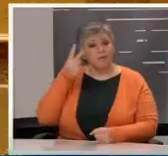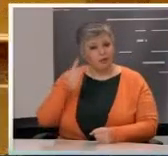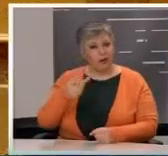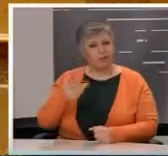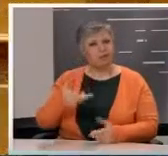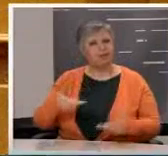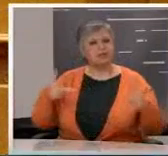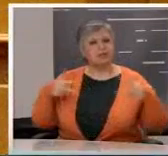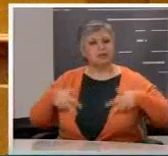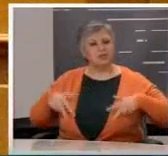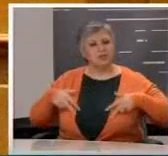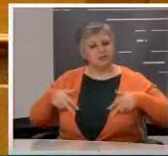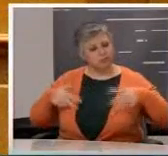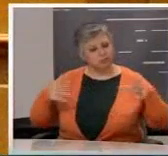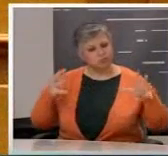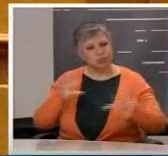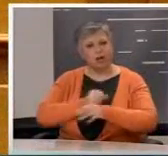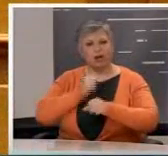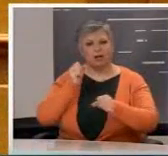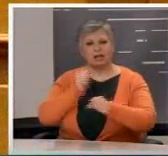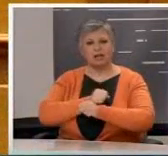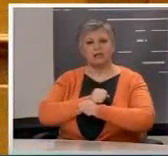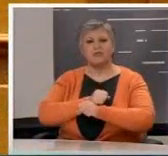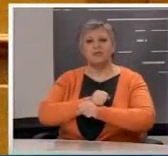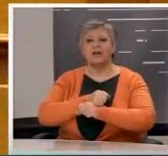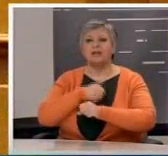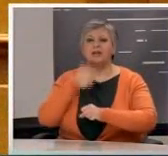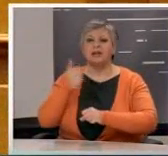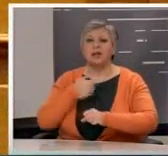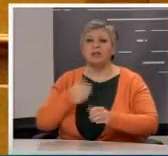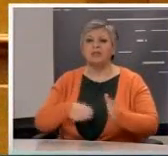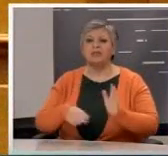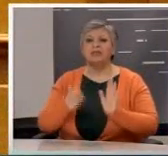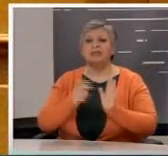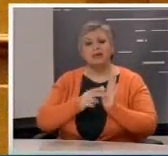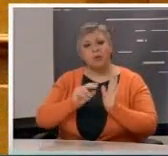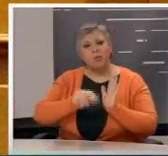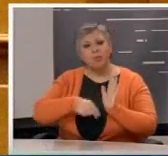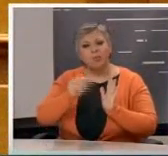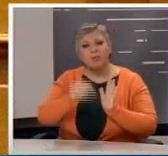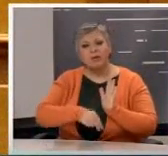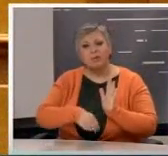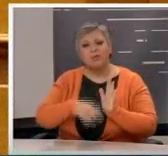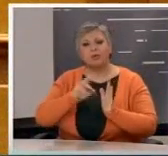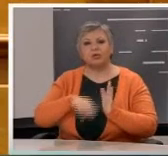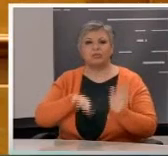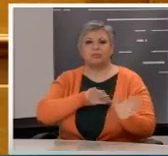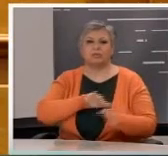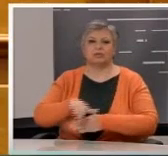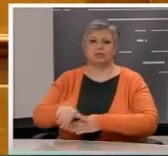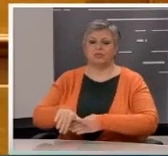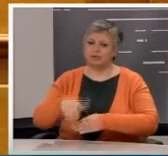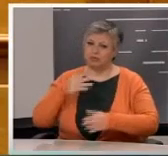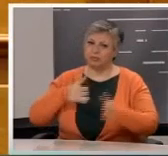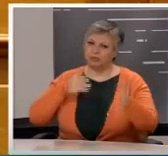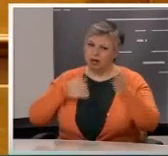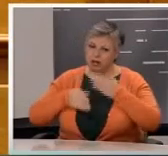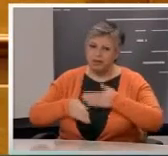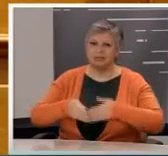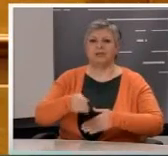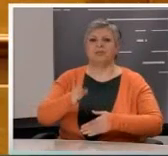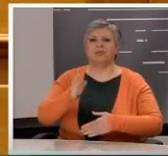θα καταφέρει να οδηγήσει τη χώρα εκτός Μνημονιακής Επιτροπίας, θα καταφέρει να οδηγήσει τη χώρα στην έξοδο